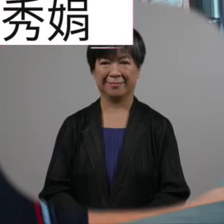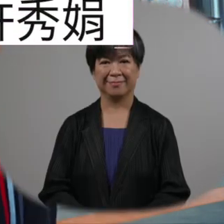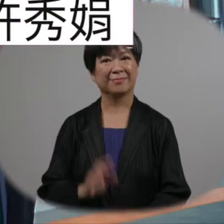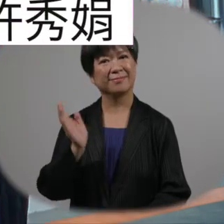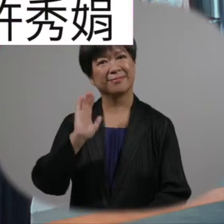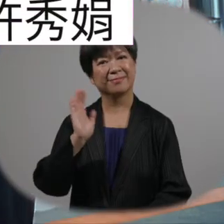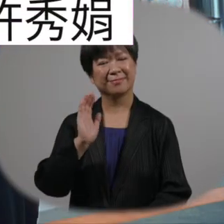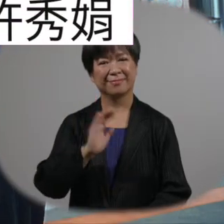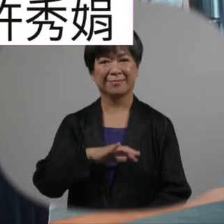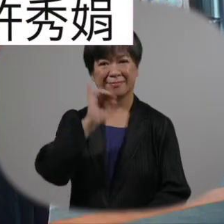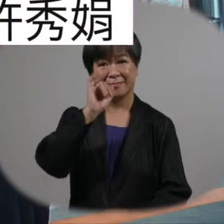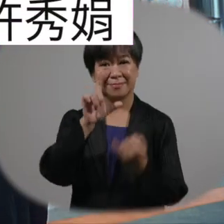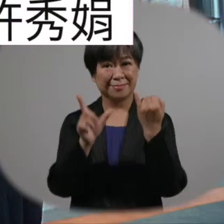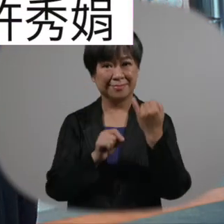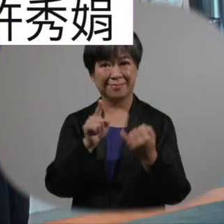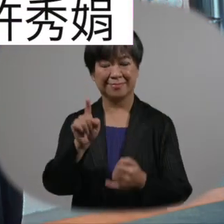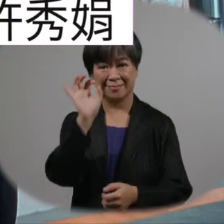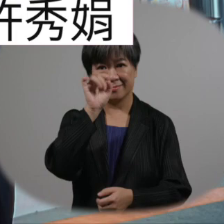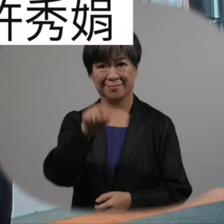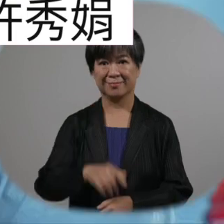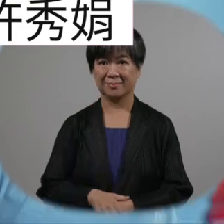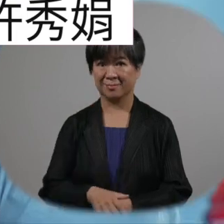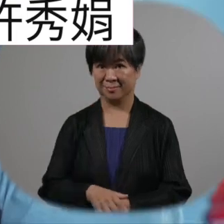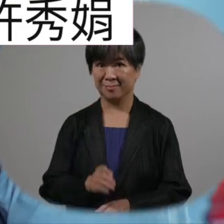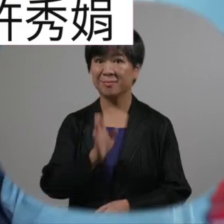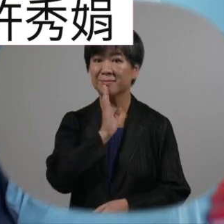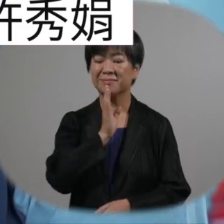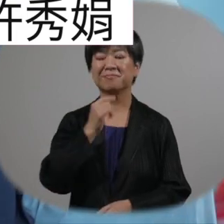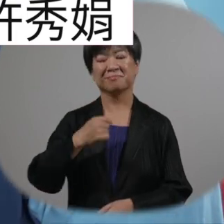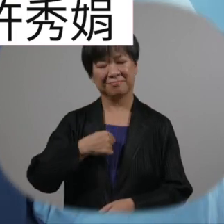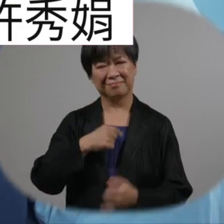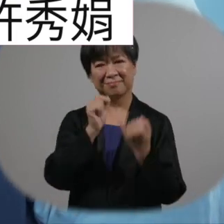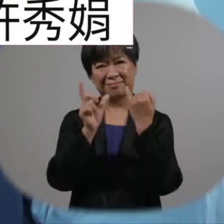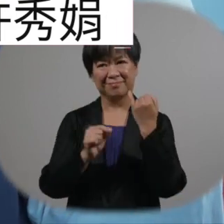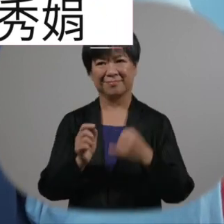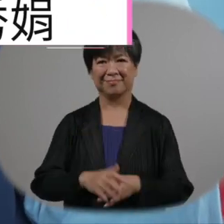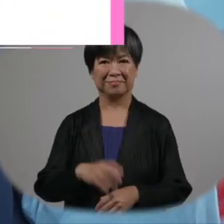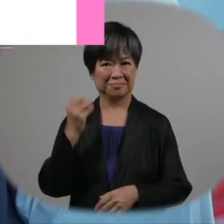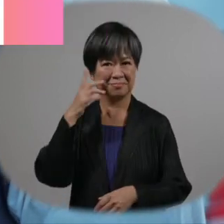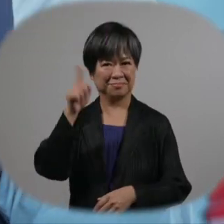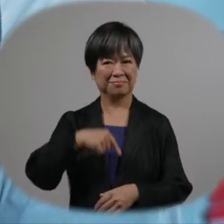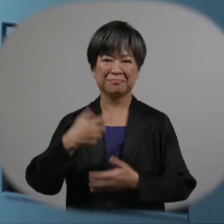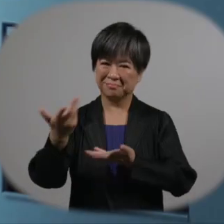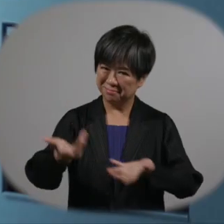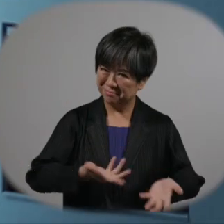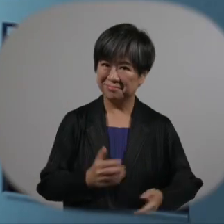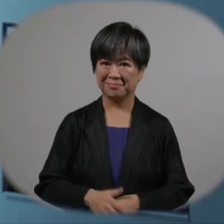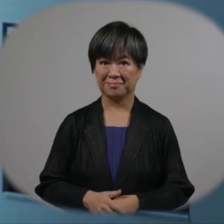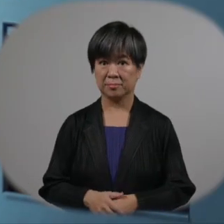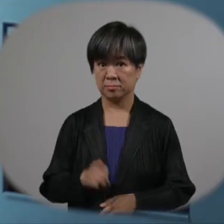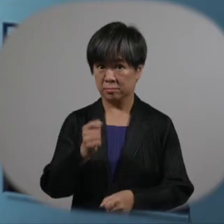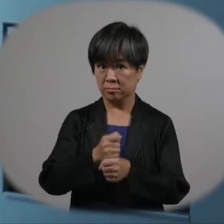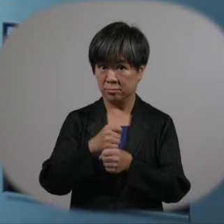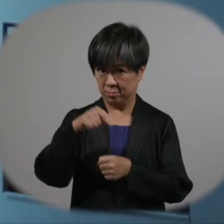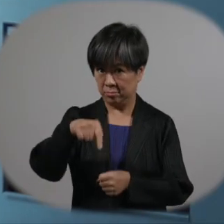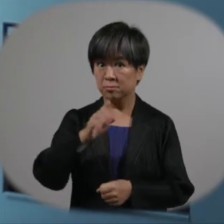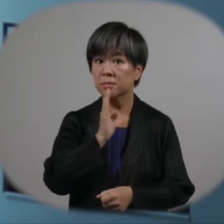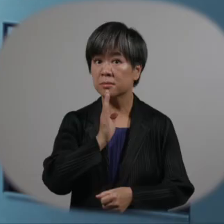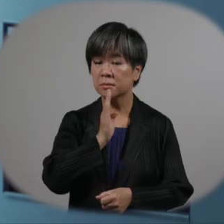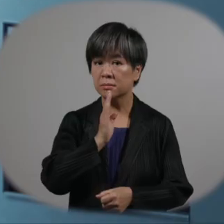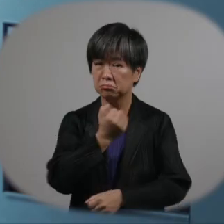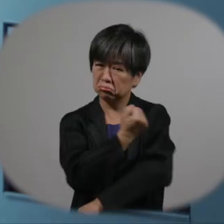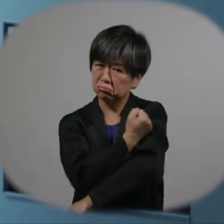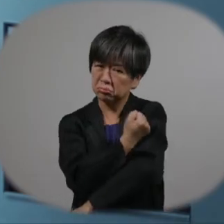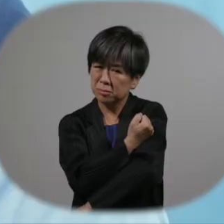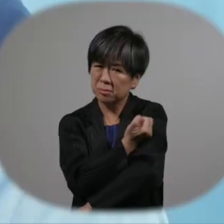秀娟，刚好有人要来找你哦。 请问是秀娟吗？ Hello， 我是秀娟，新收你们要来，欢迎欢迎。 这里就是你平常工作的地方吗？工作会不